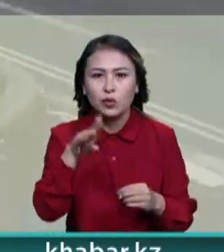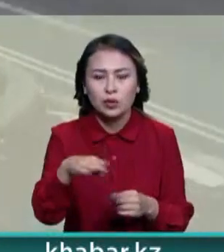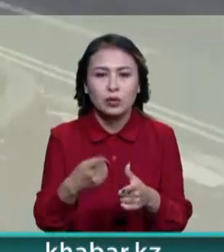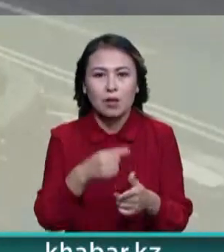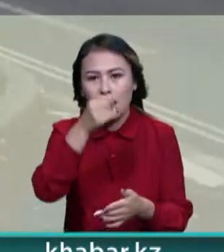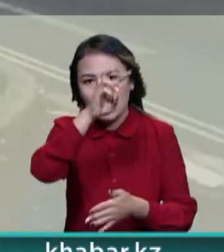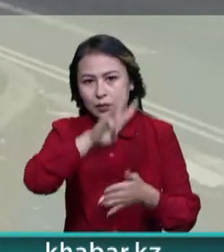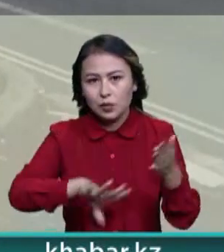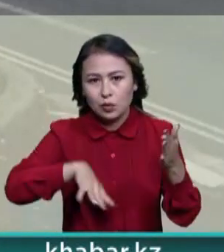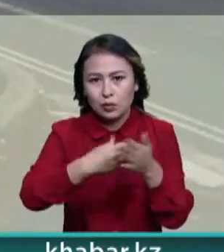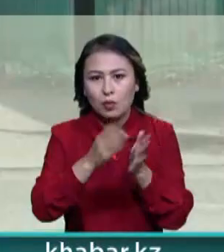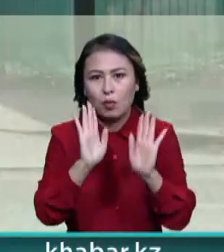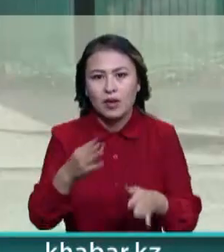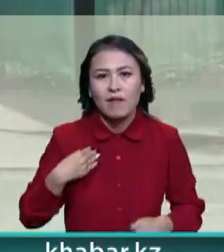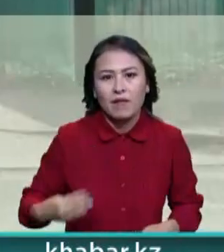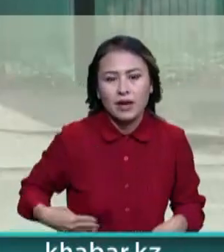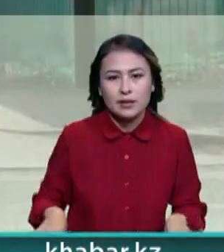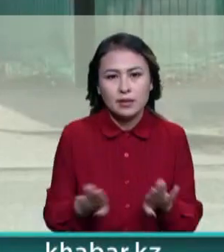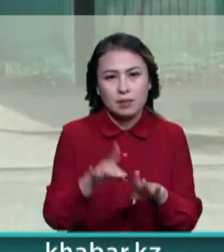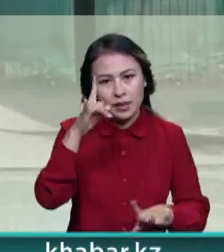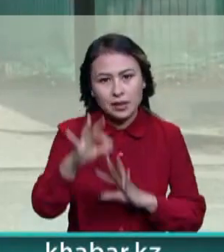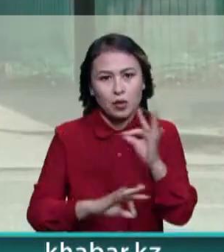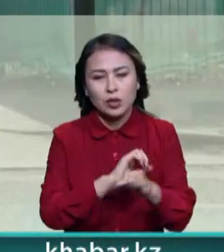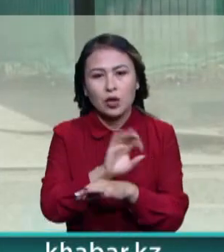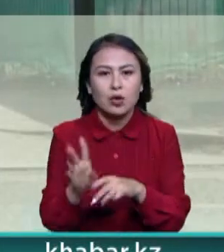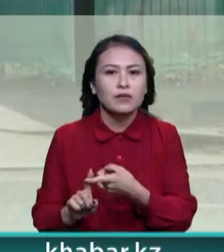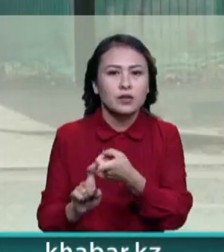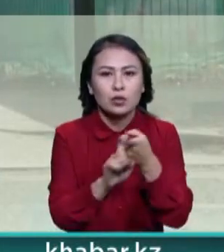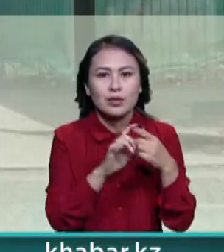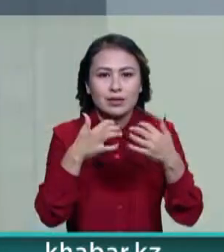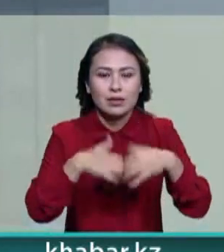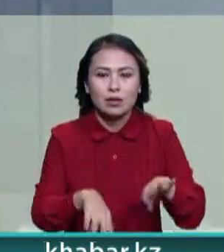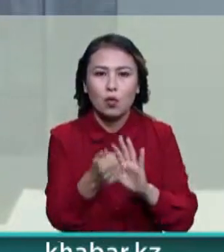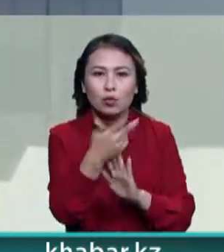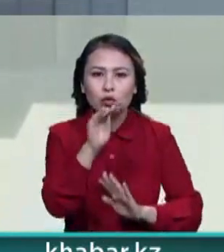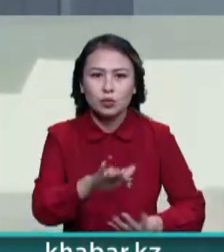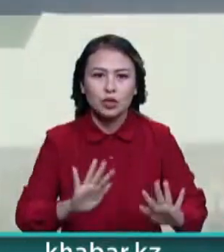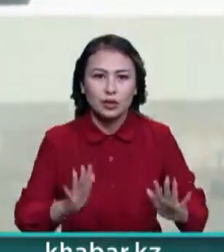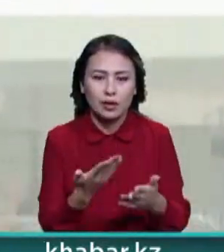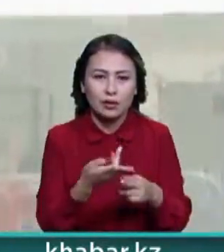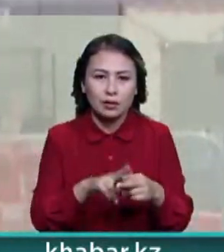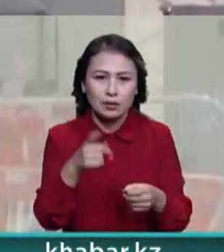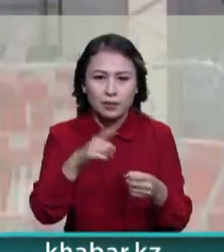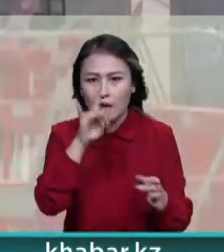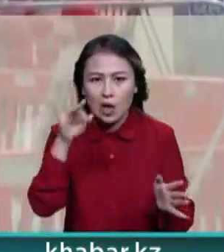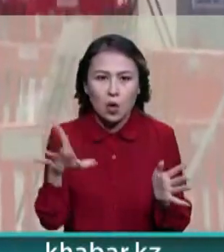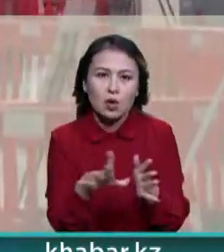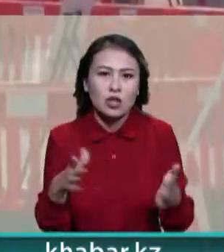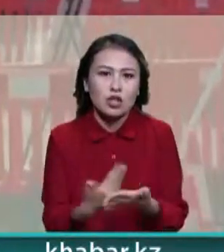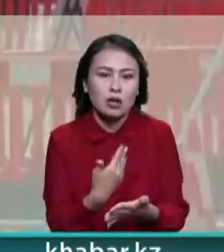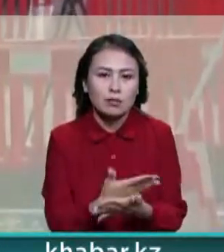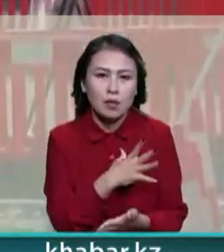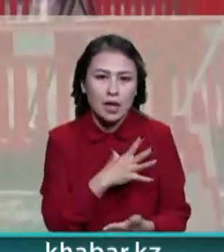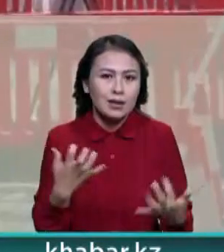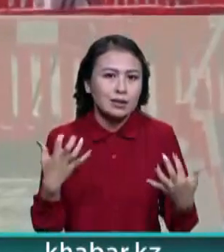10000 фунт көлемінде айыппұл төлеуі мүмкін. Францияда да бір тәулікте коронавирус жұқтырудың 13000 жағдайы анықталып, рекорд